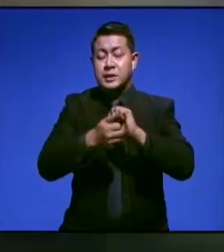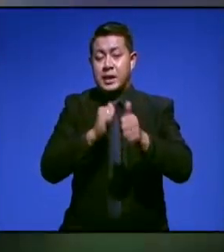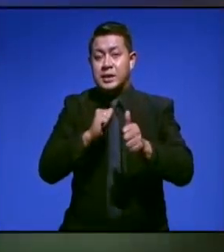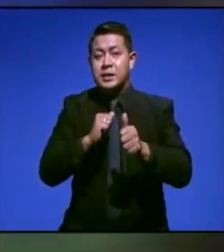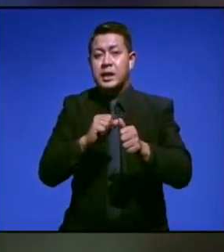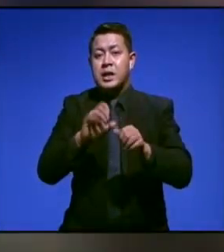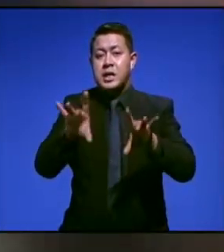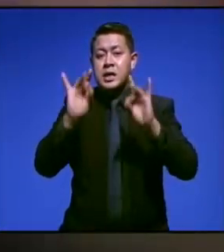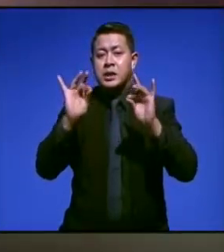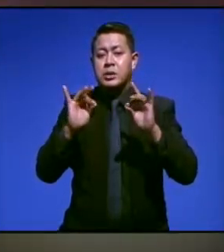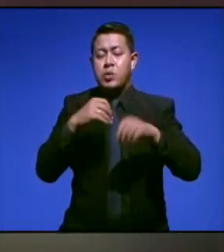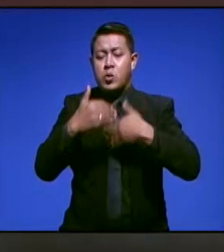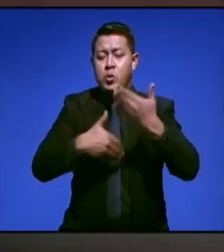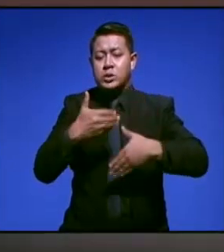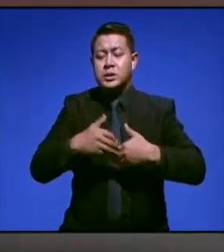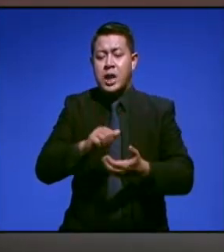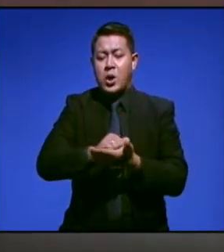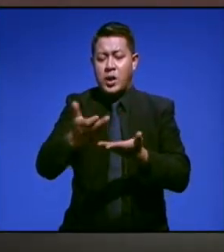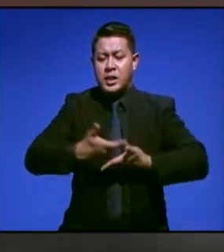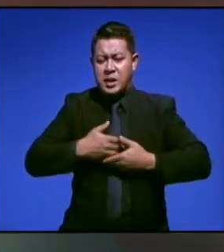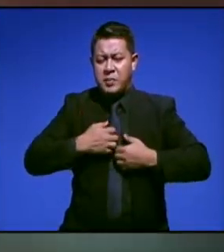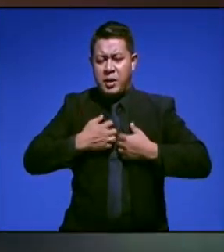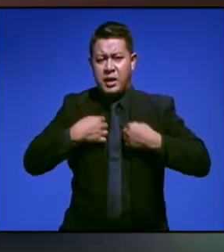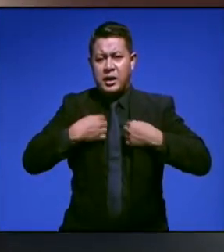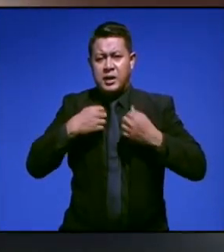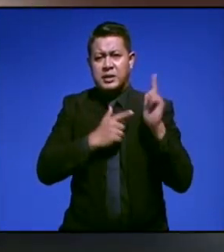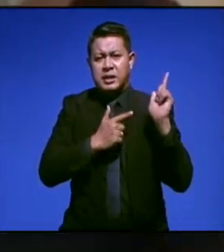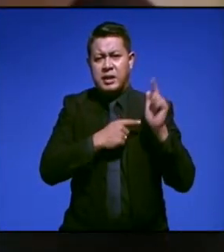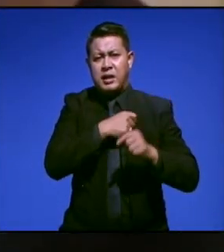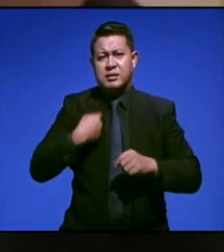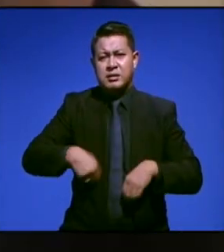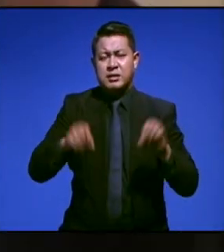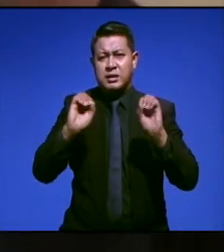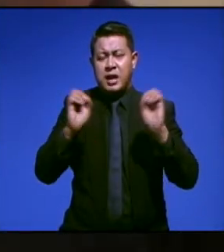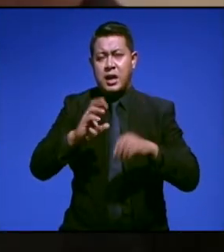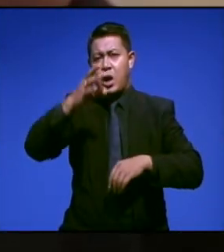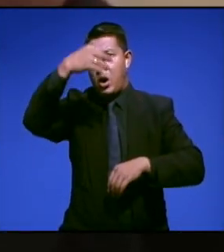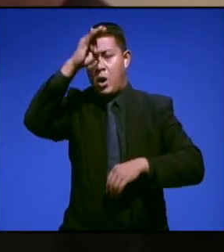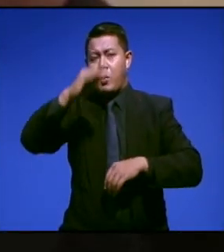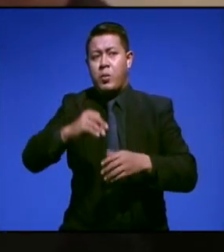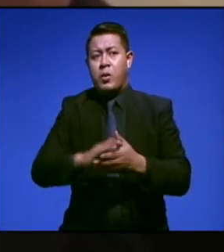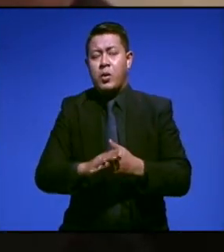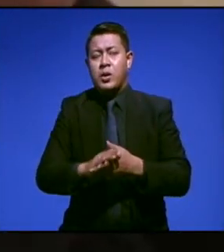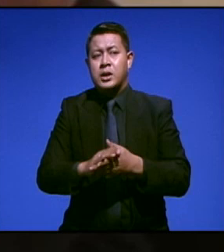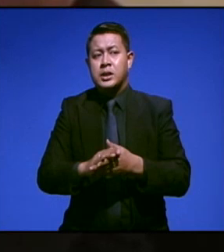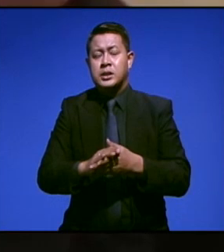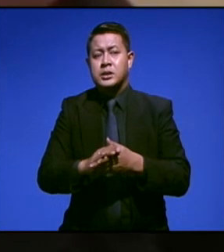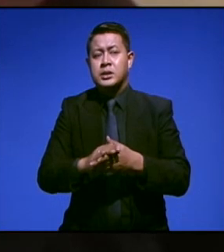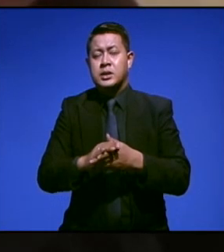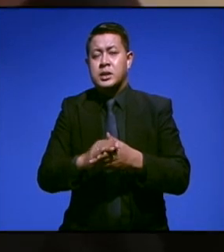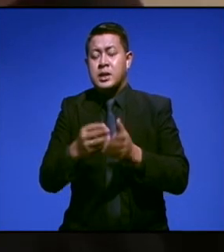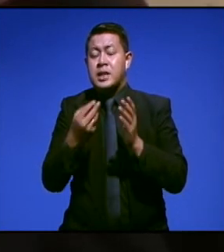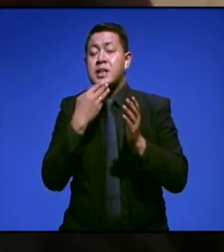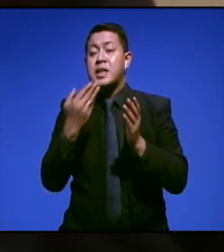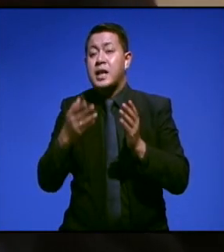Gading, tidak ditemukan satupun usaha laundry yang menerima atau mencuci seragam tentara. Polisi juga menggandeng ahli bahasa untuk memastikan tulisan